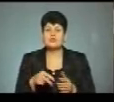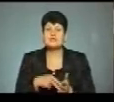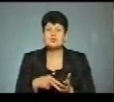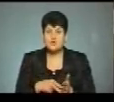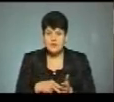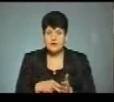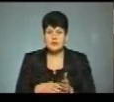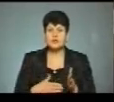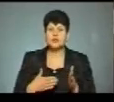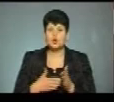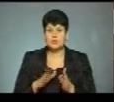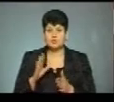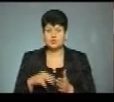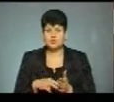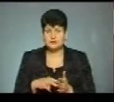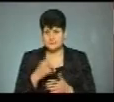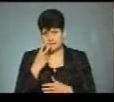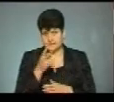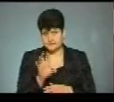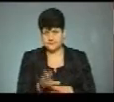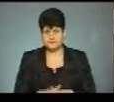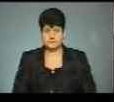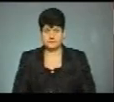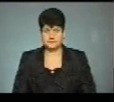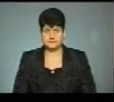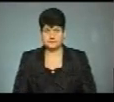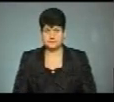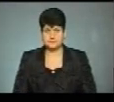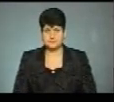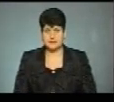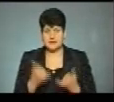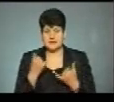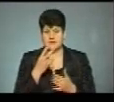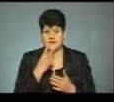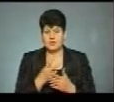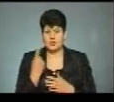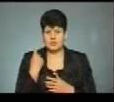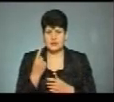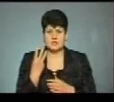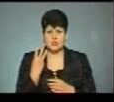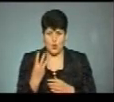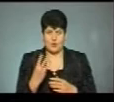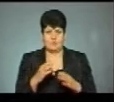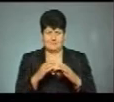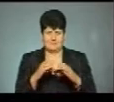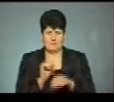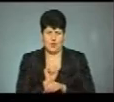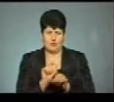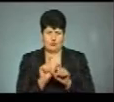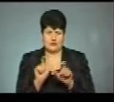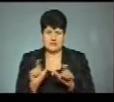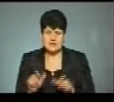стоять і доки стоятимуть, дивіться у сюжеті. Ось так зараз виглядає один із 3 блокпостів у Миколинецькій громаді.